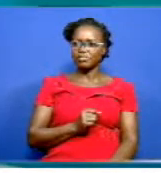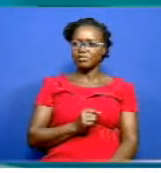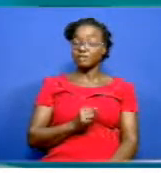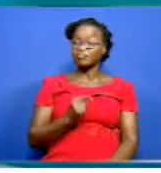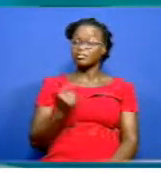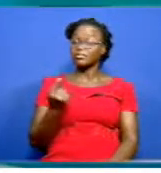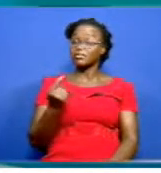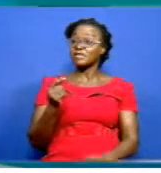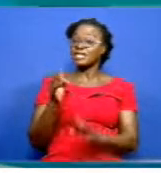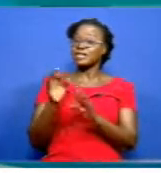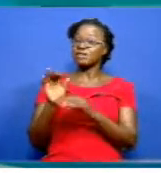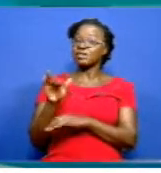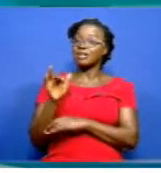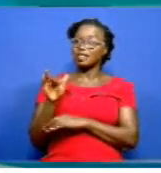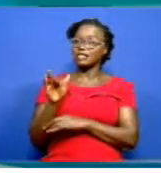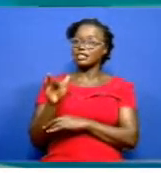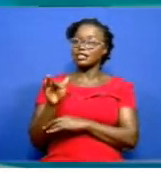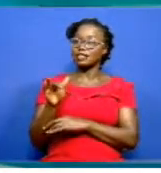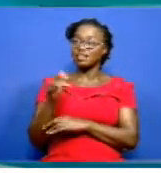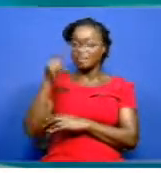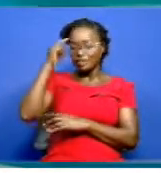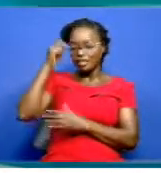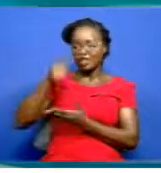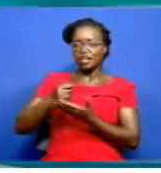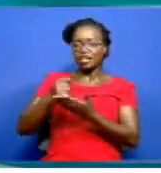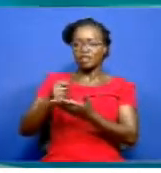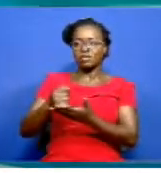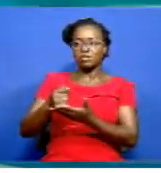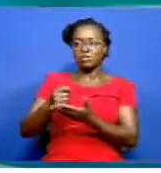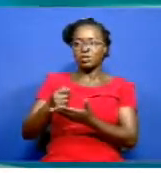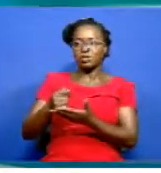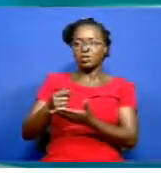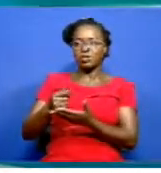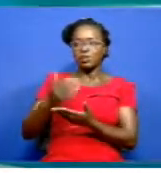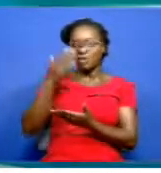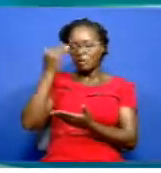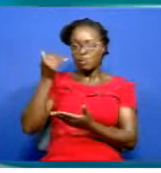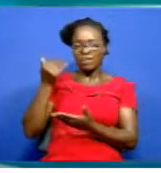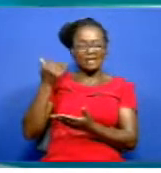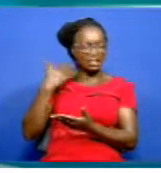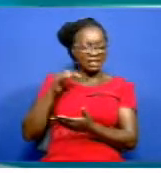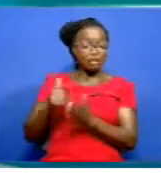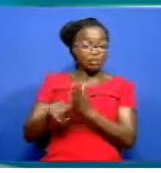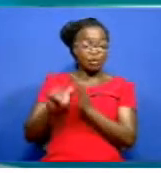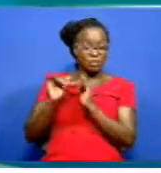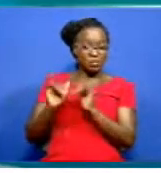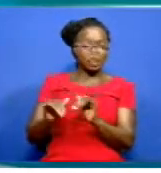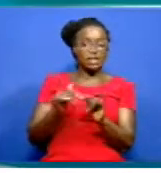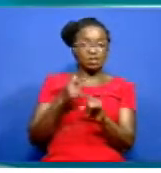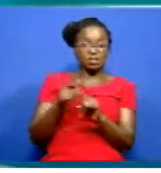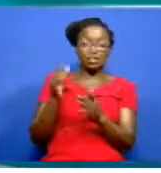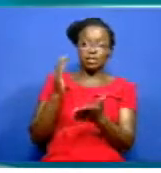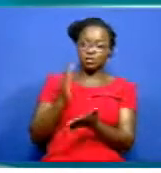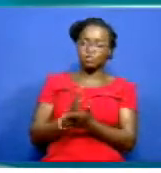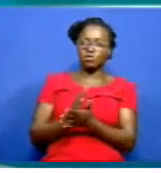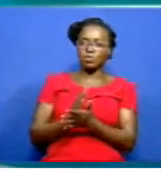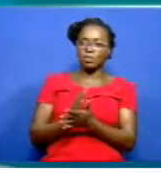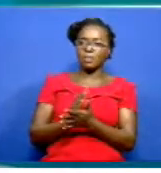kivyake ukimuuliza anawasaidia kwa sababu hataki wabaki kwa shida, lakini in